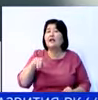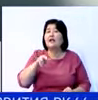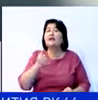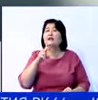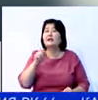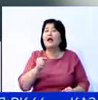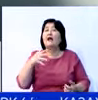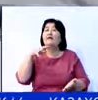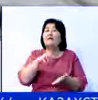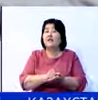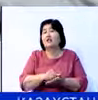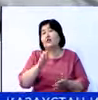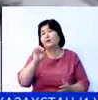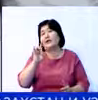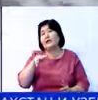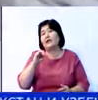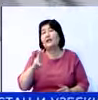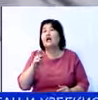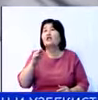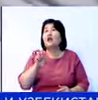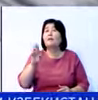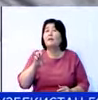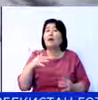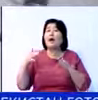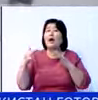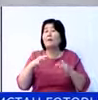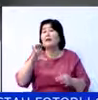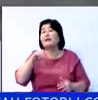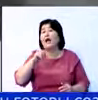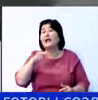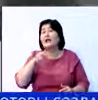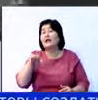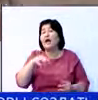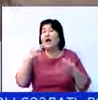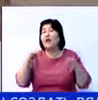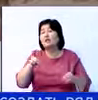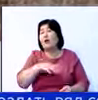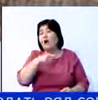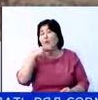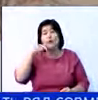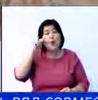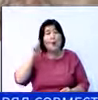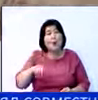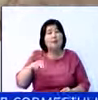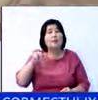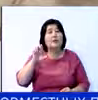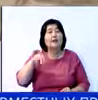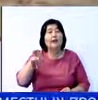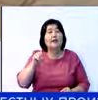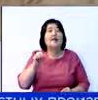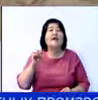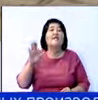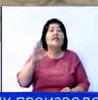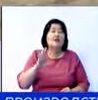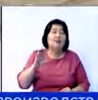взятие берлина же к бедной мохана воевал под сталинградом освобождал белоруссию украину прибалтику восточную европу